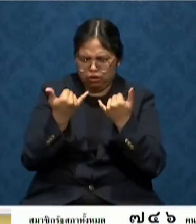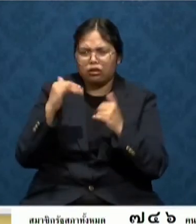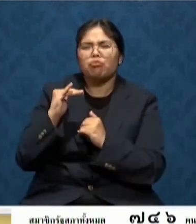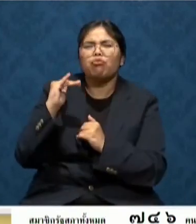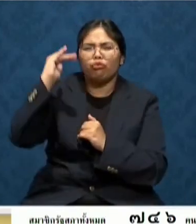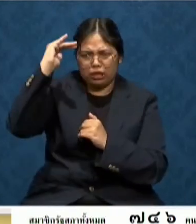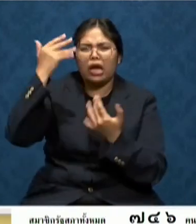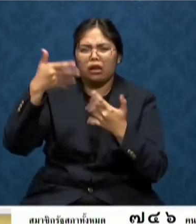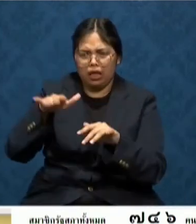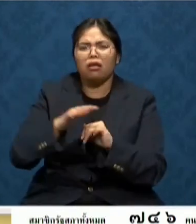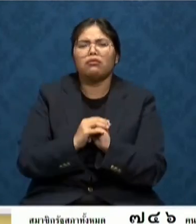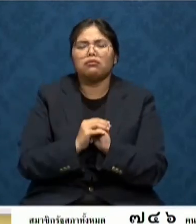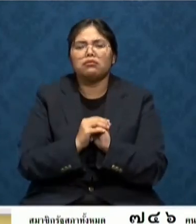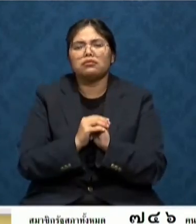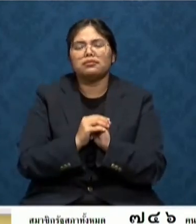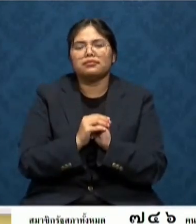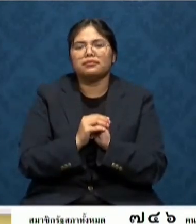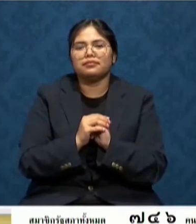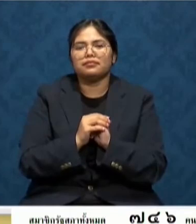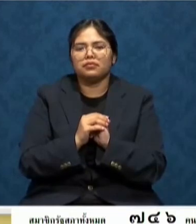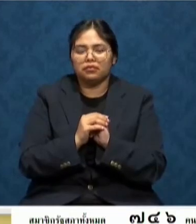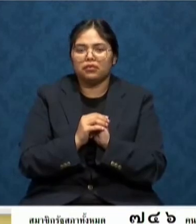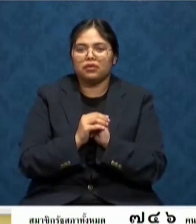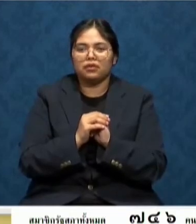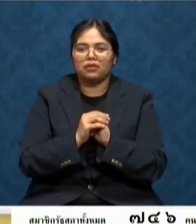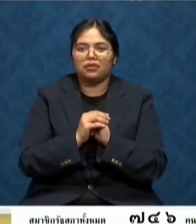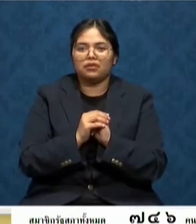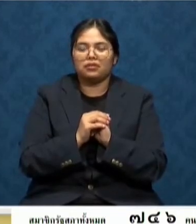เป็ผหผใหญ่เข้าใจครับตนัดีครับ